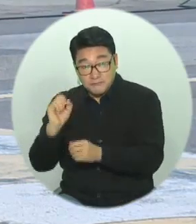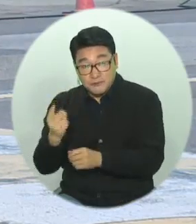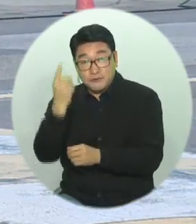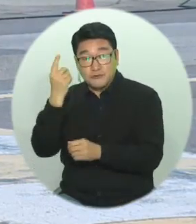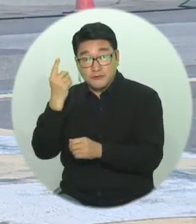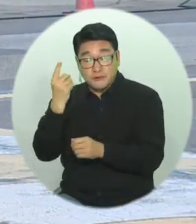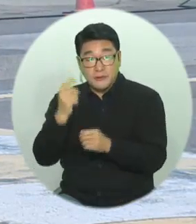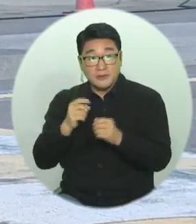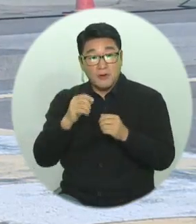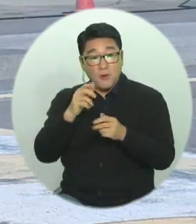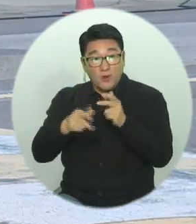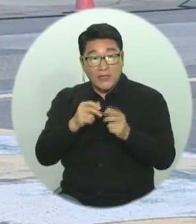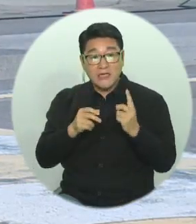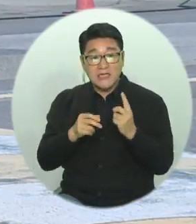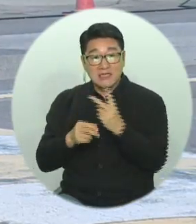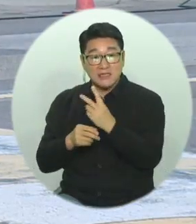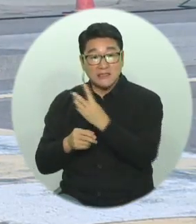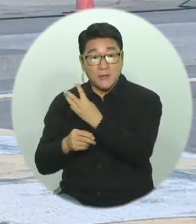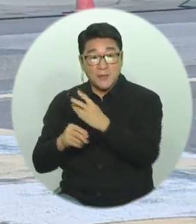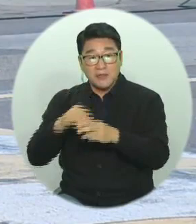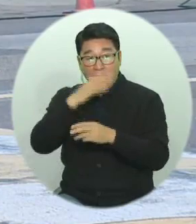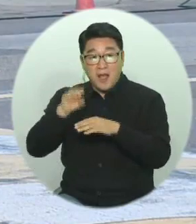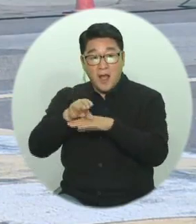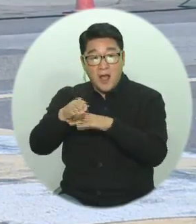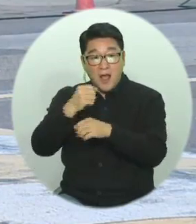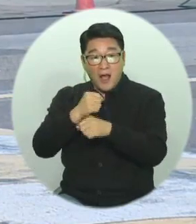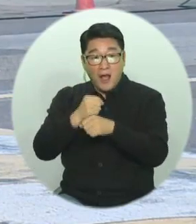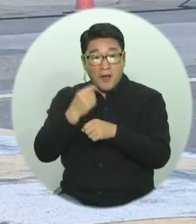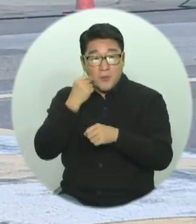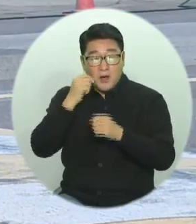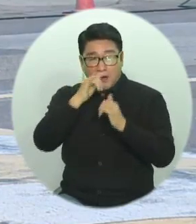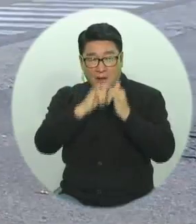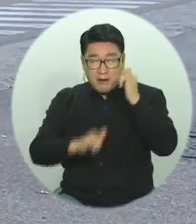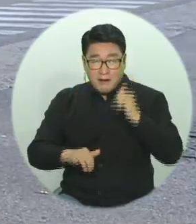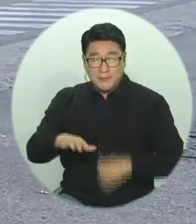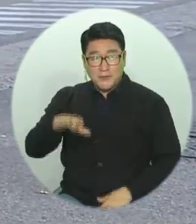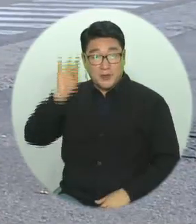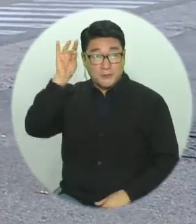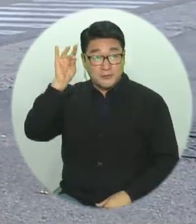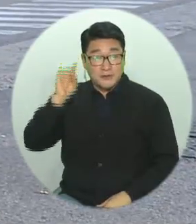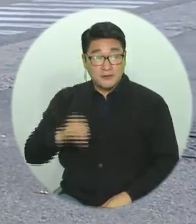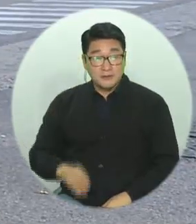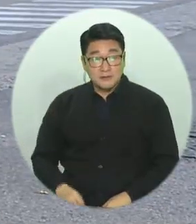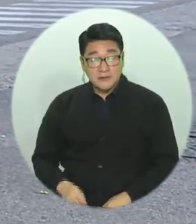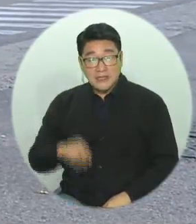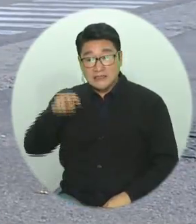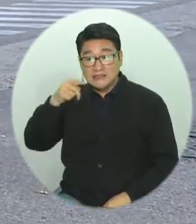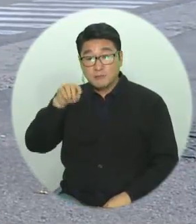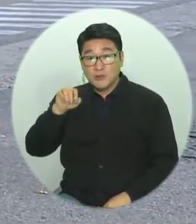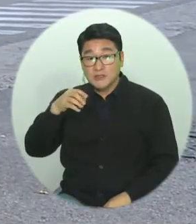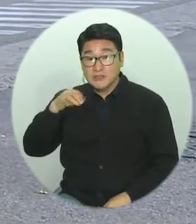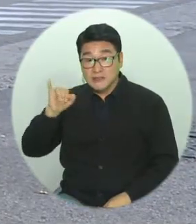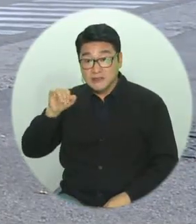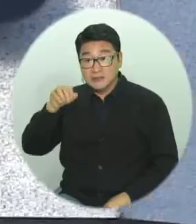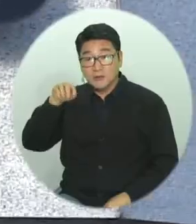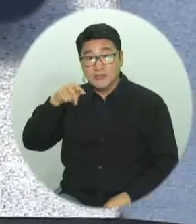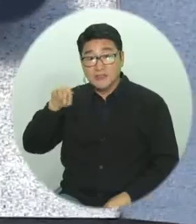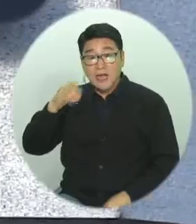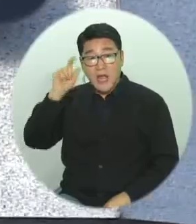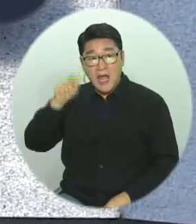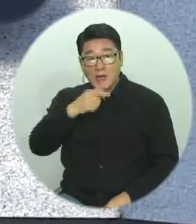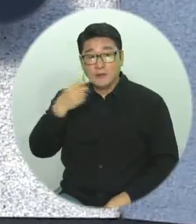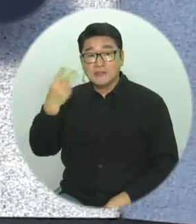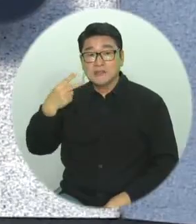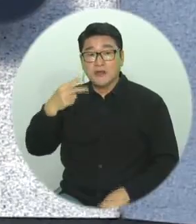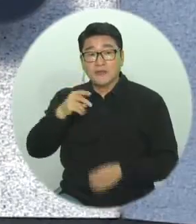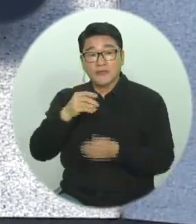기아자동차 130장 전체 작업이 중단된 것은 이번이 처음입니다 스포티지와 셀토스 등 하루 2천여대 차량을